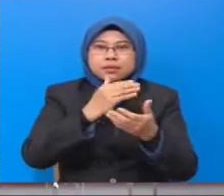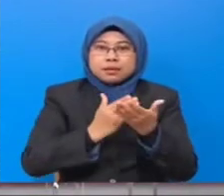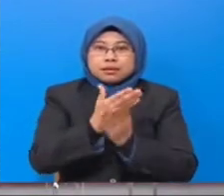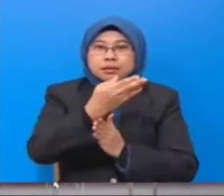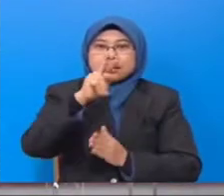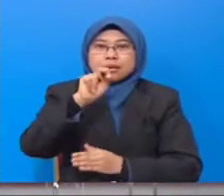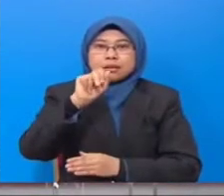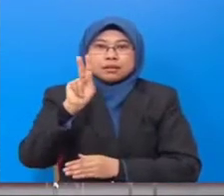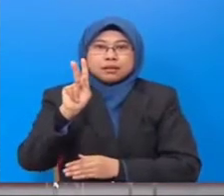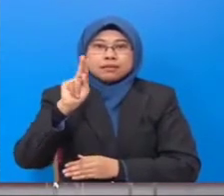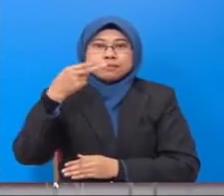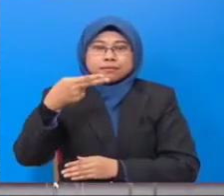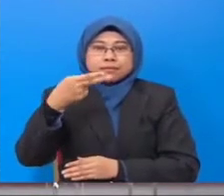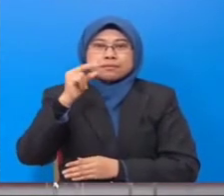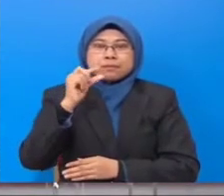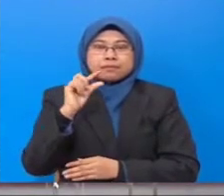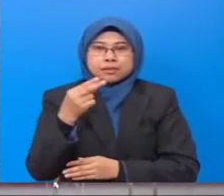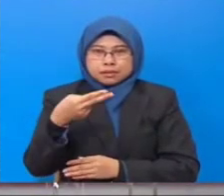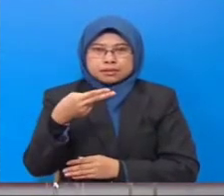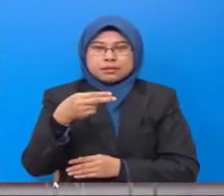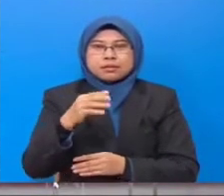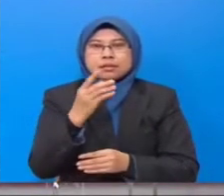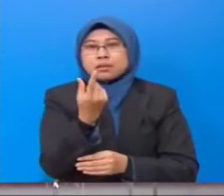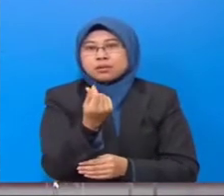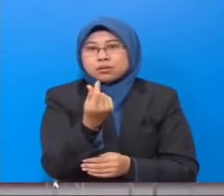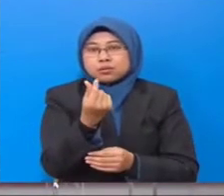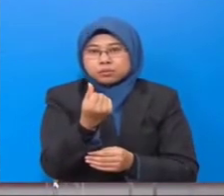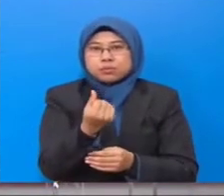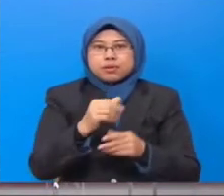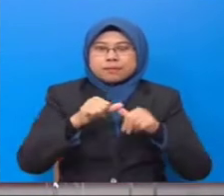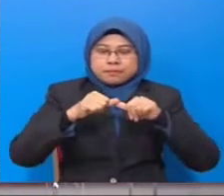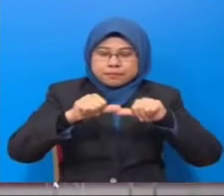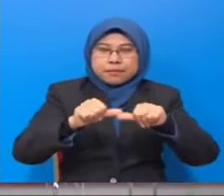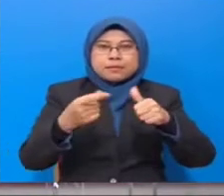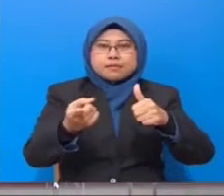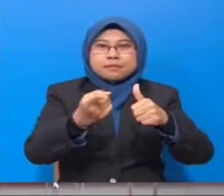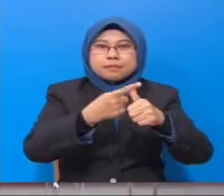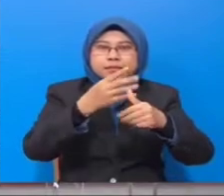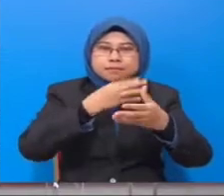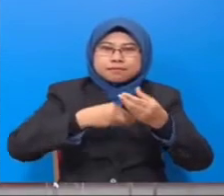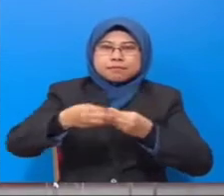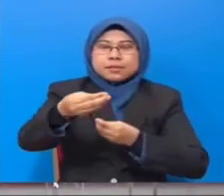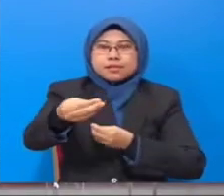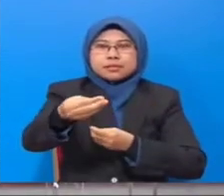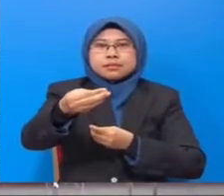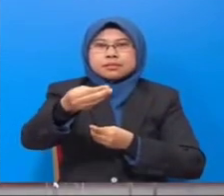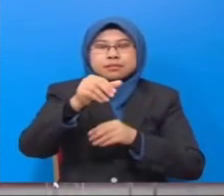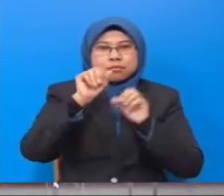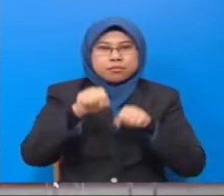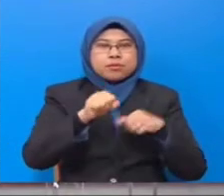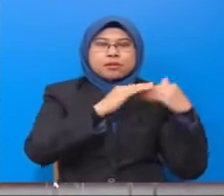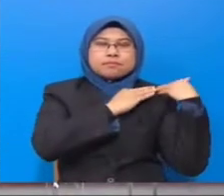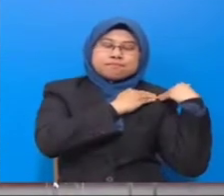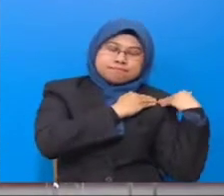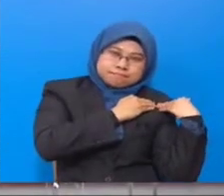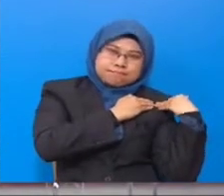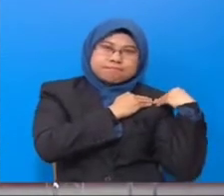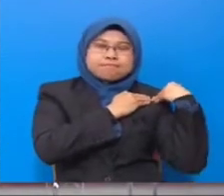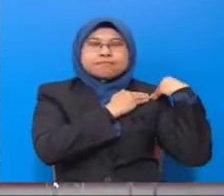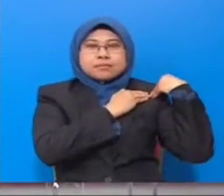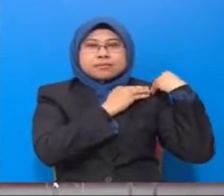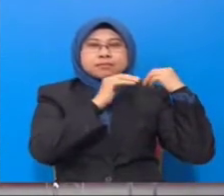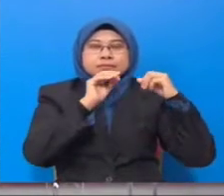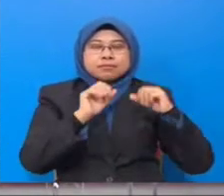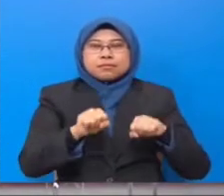sebaiknya bantuan keuangan sementara dalam bentuk pendahuluan dan bantuan APK sedikit banyak dapat meringankan beban yang